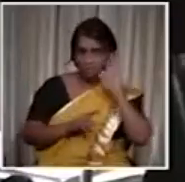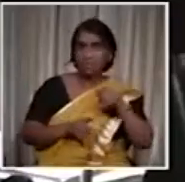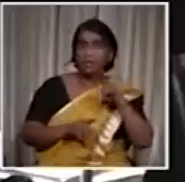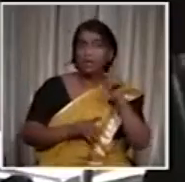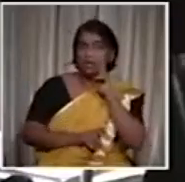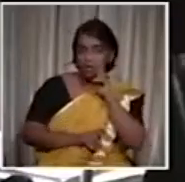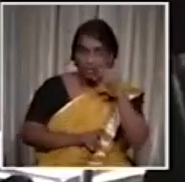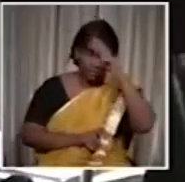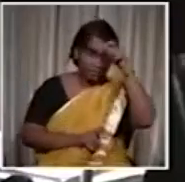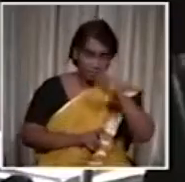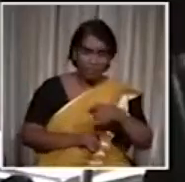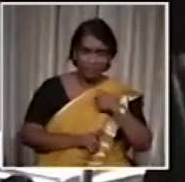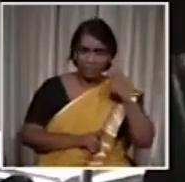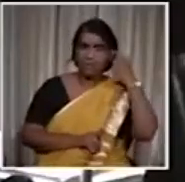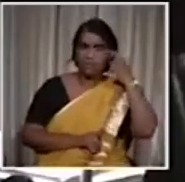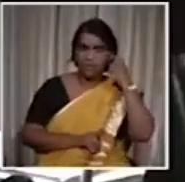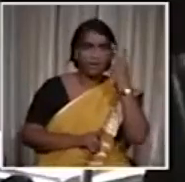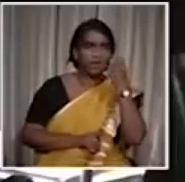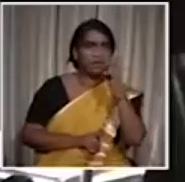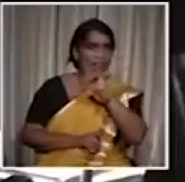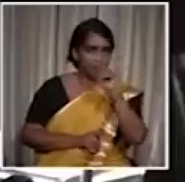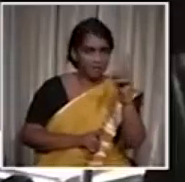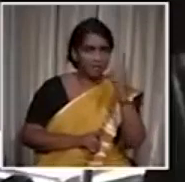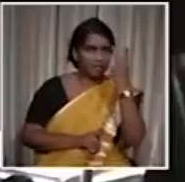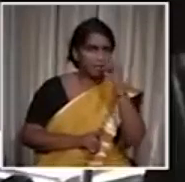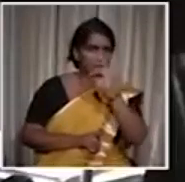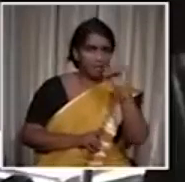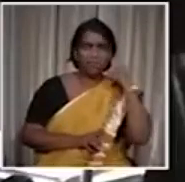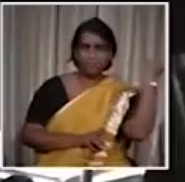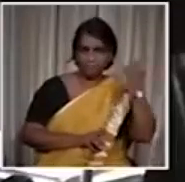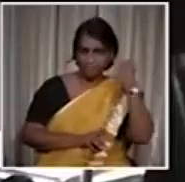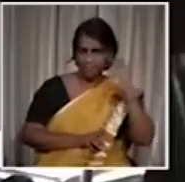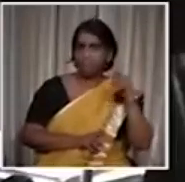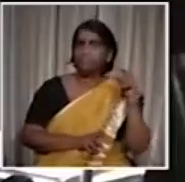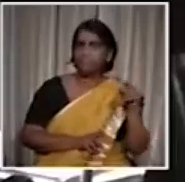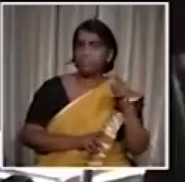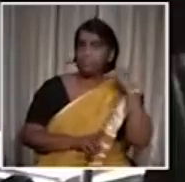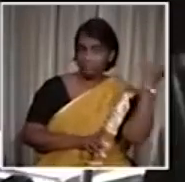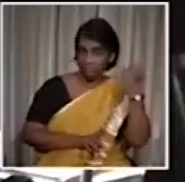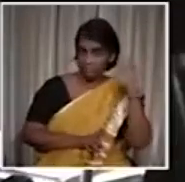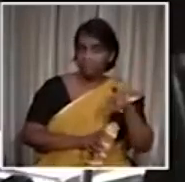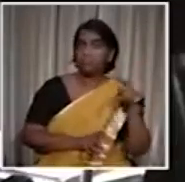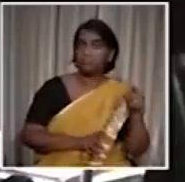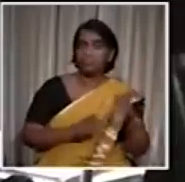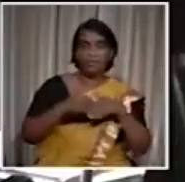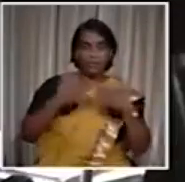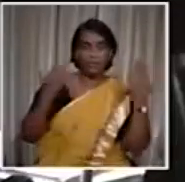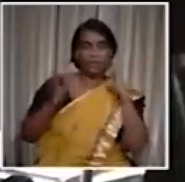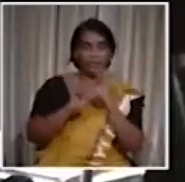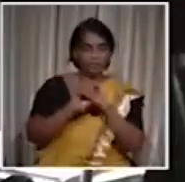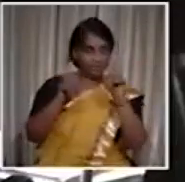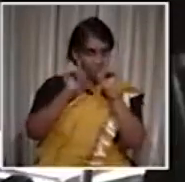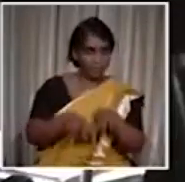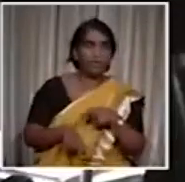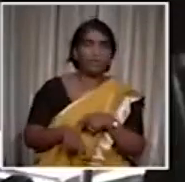Ranil Wickremesinghe mahatma mata-mata kai didas dahai dasi dekar pu kata wat tibino. E kata wedi patre ka pala welati bina